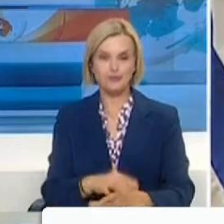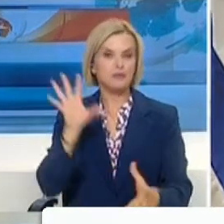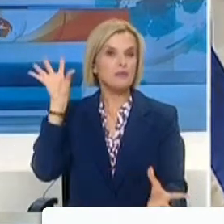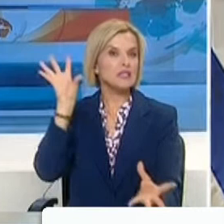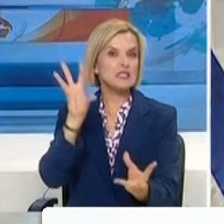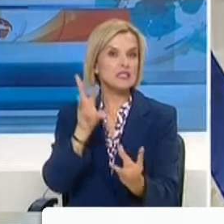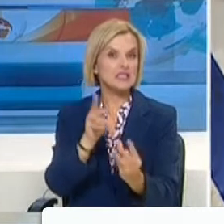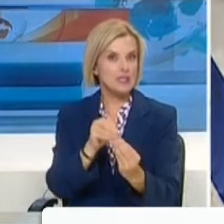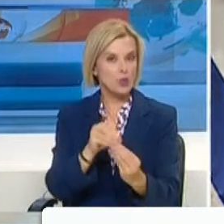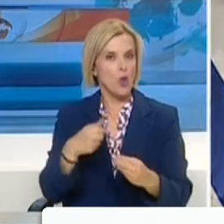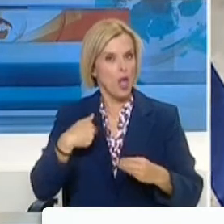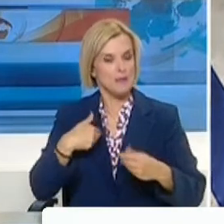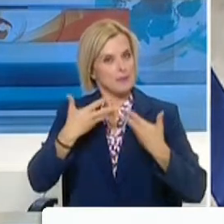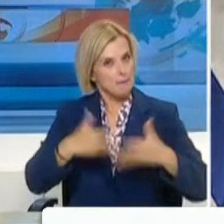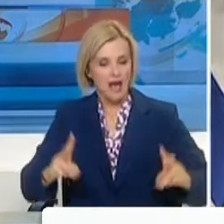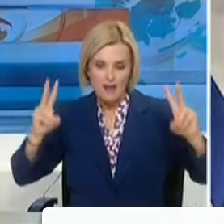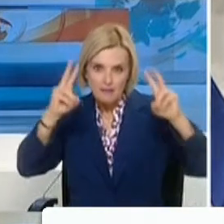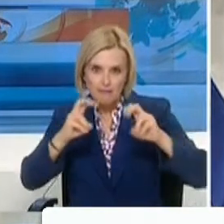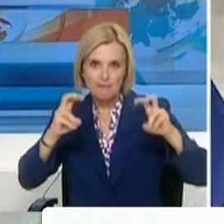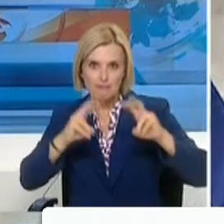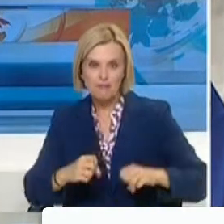Συνολικά έχουν ελεγχθεί έως σήμερα